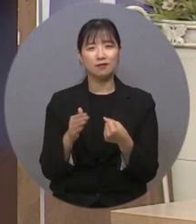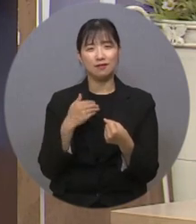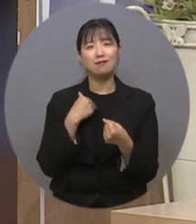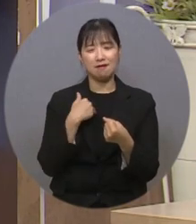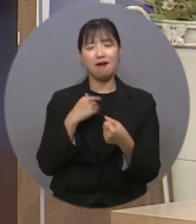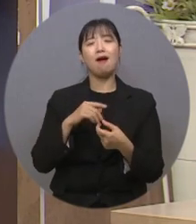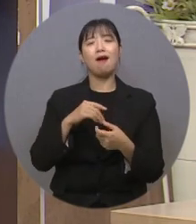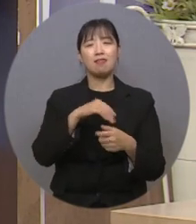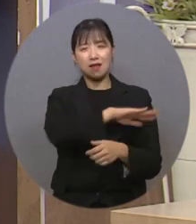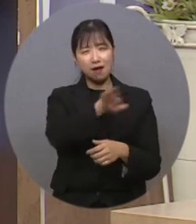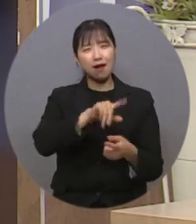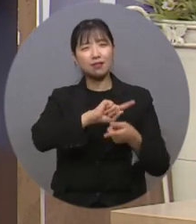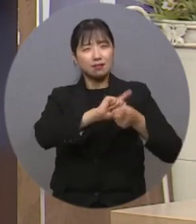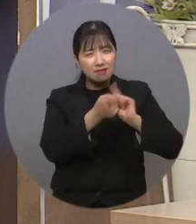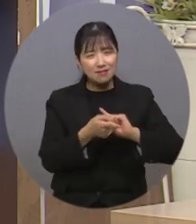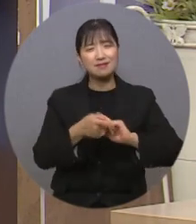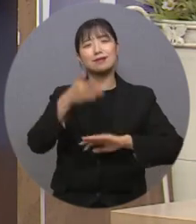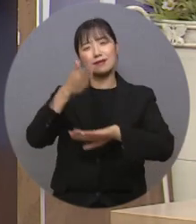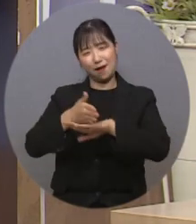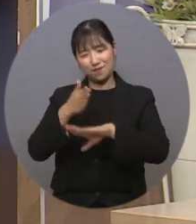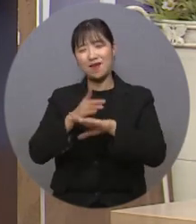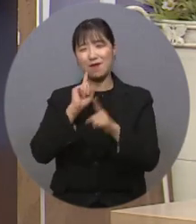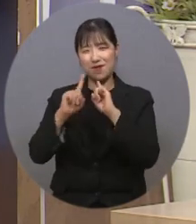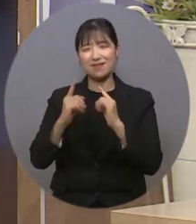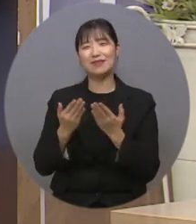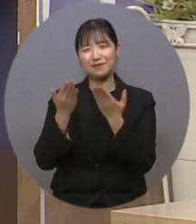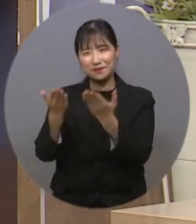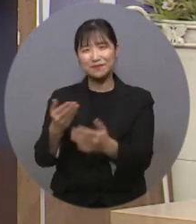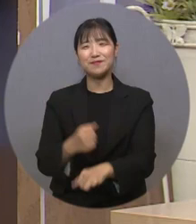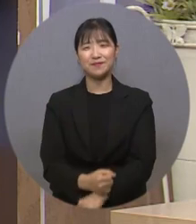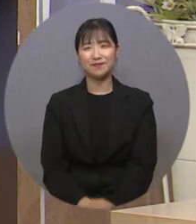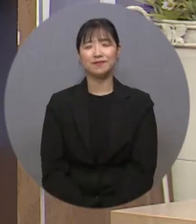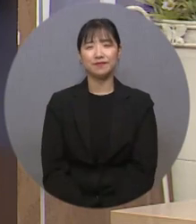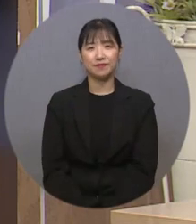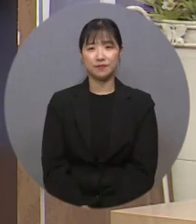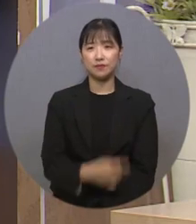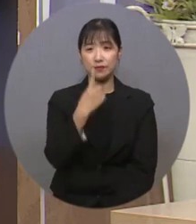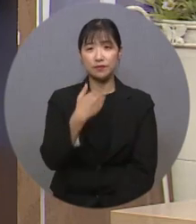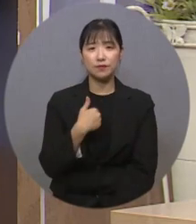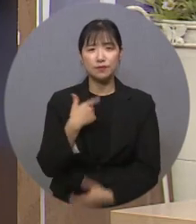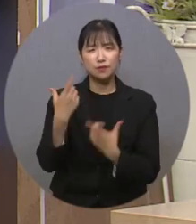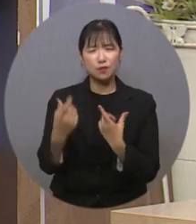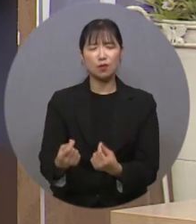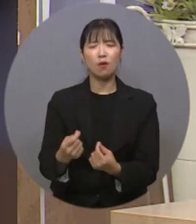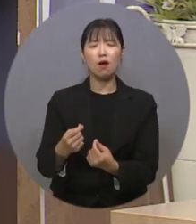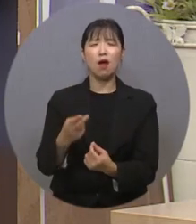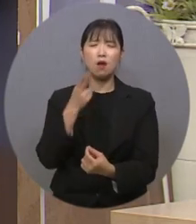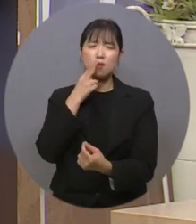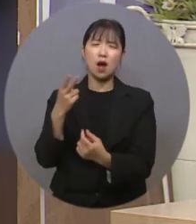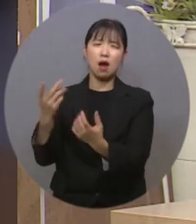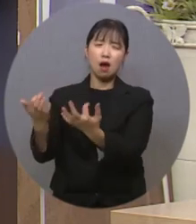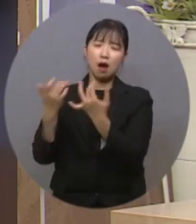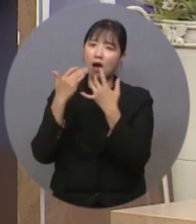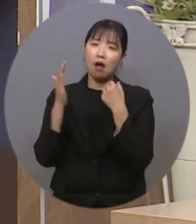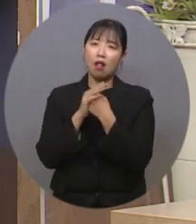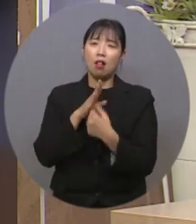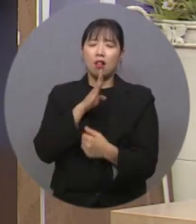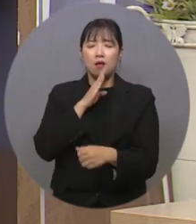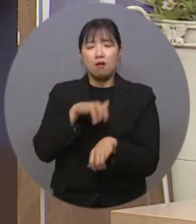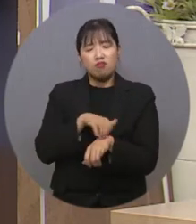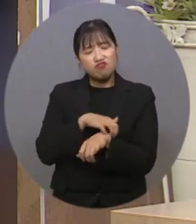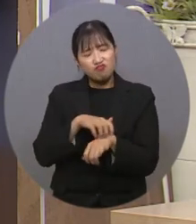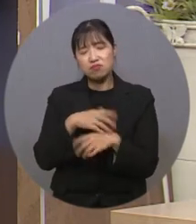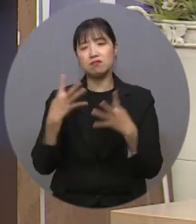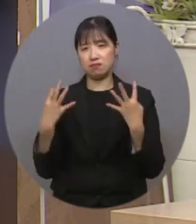대신해서 굉장히 감사의 말씀을 전하도록 하겠습니다. 사실 저도 이 간접 흡연 때문에 불편했던 적이 한두 번이